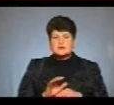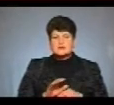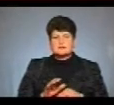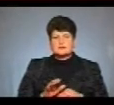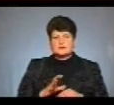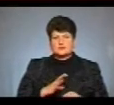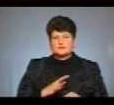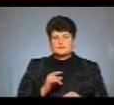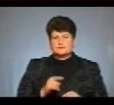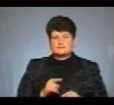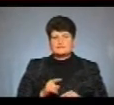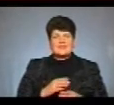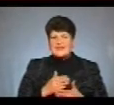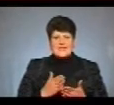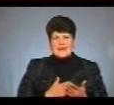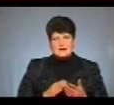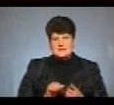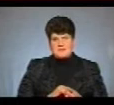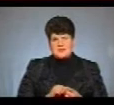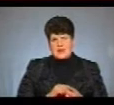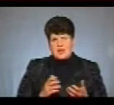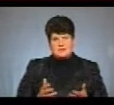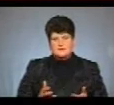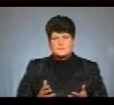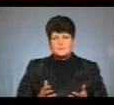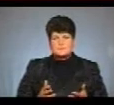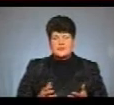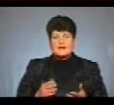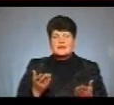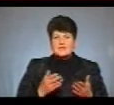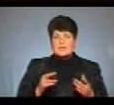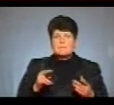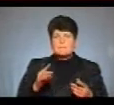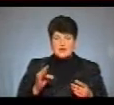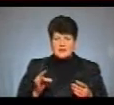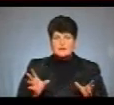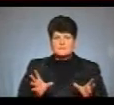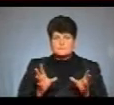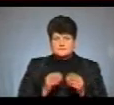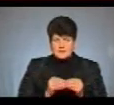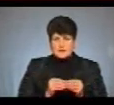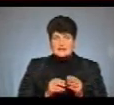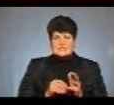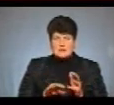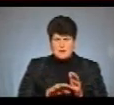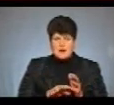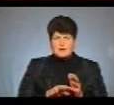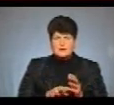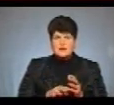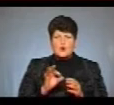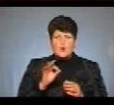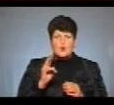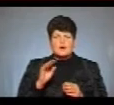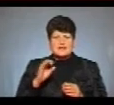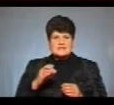породжувало такі неякісні матеріали, які при взаємодії з ґрунту з природним умовом приводять до окислення,